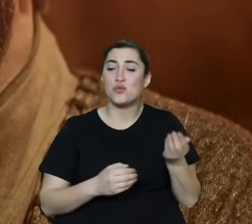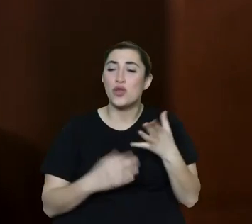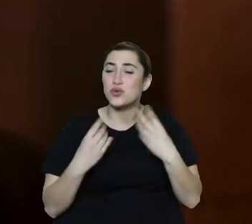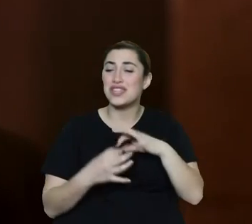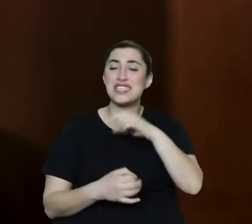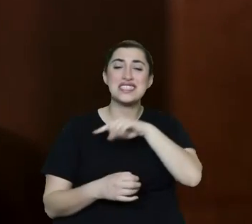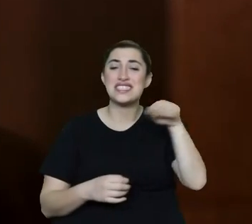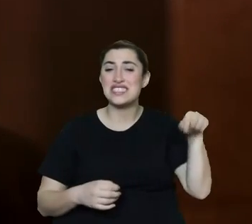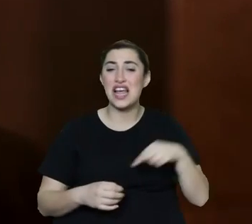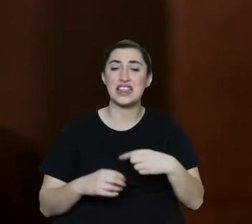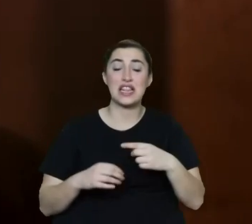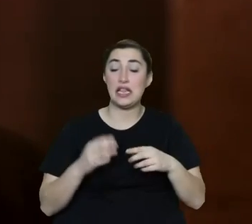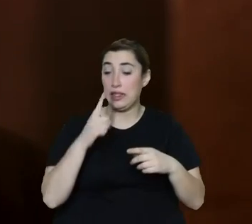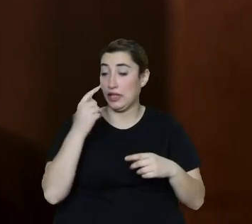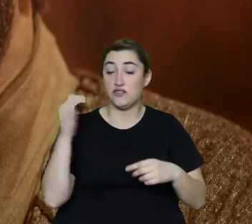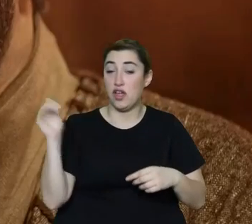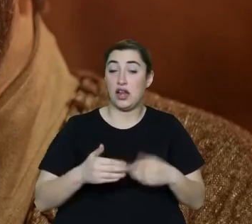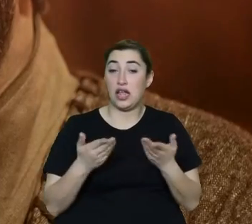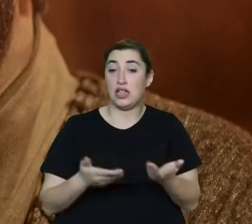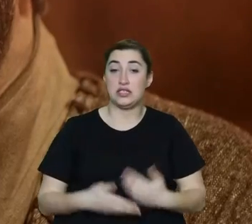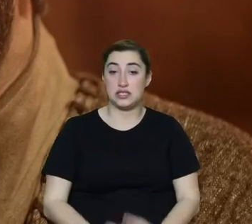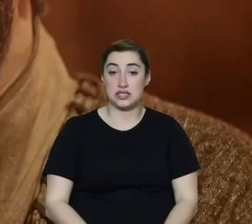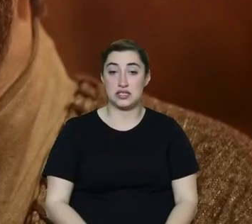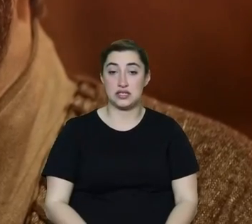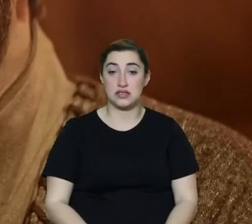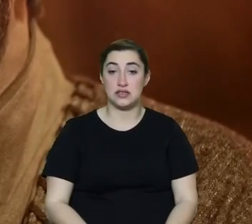muhtacın, meczubun arasında ne arasın ki?